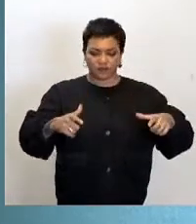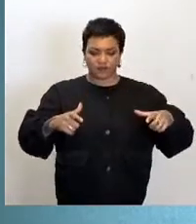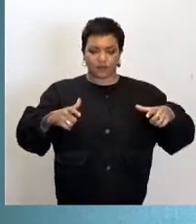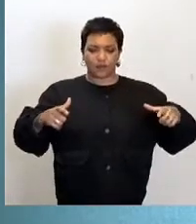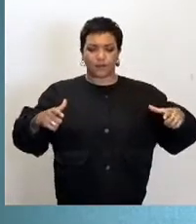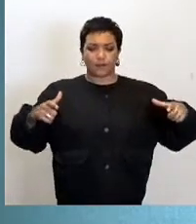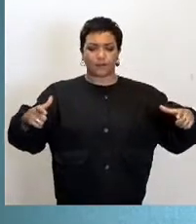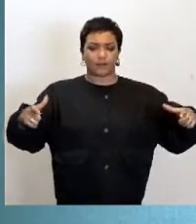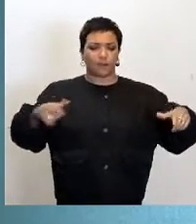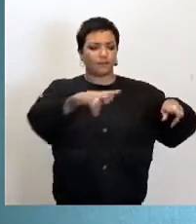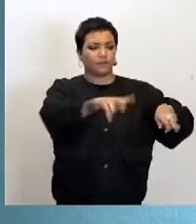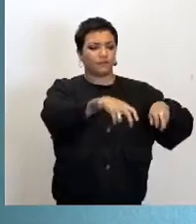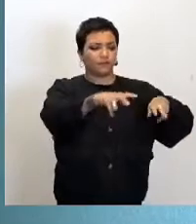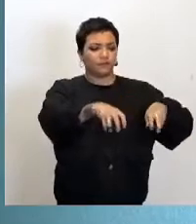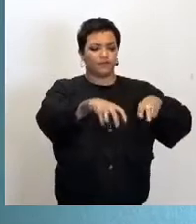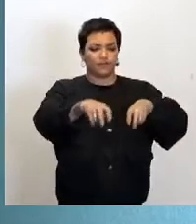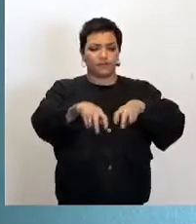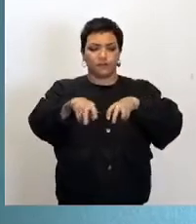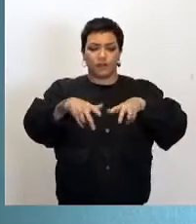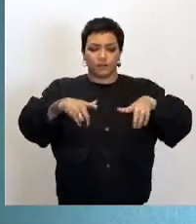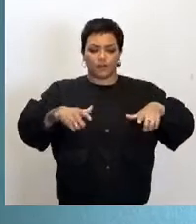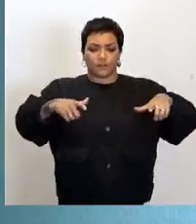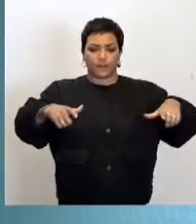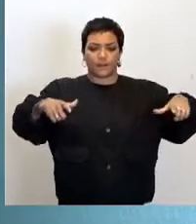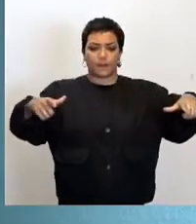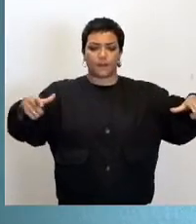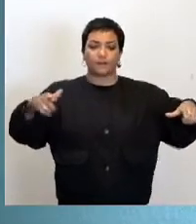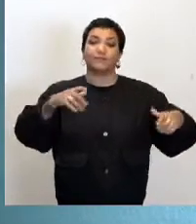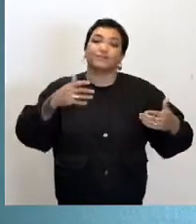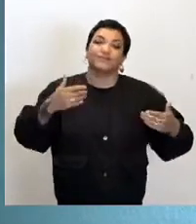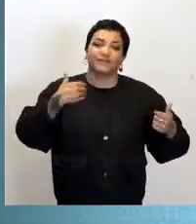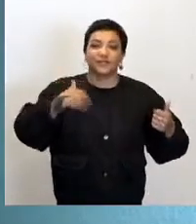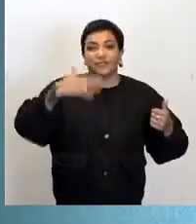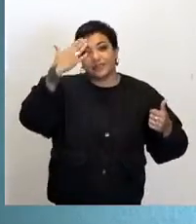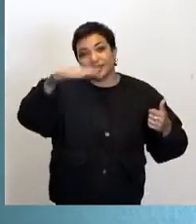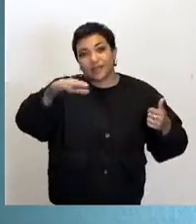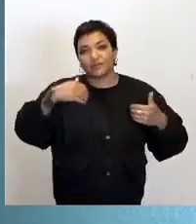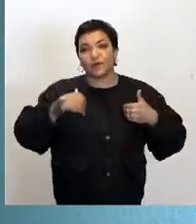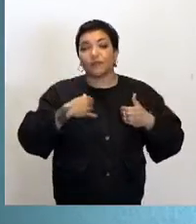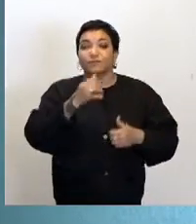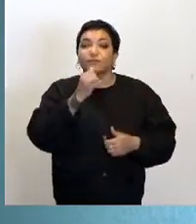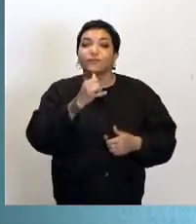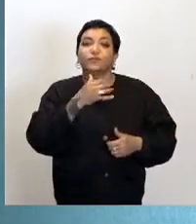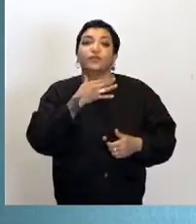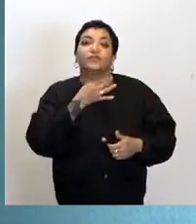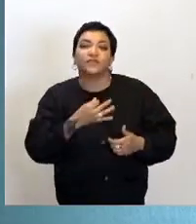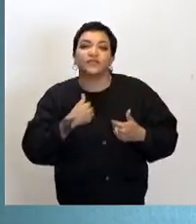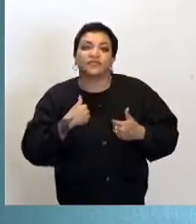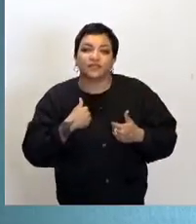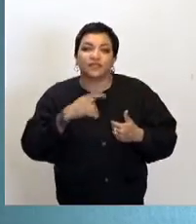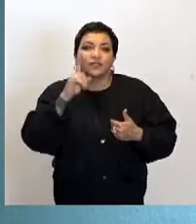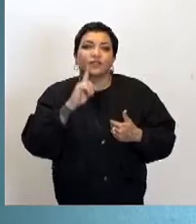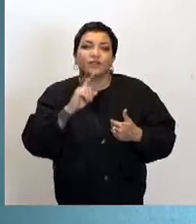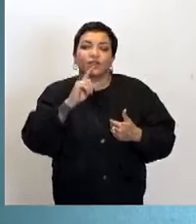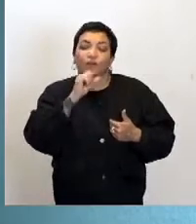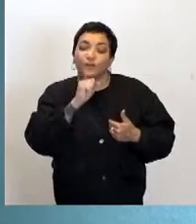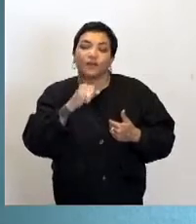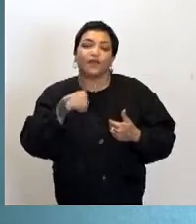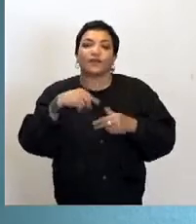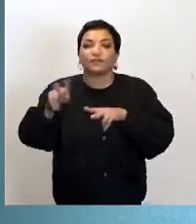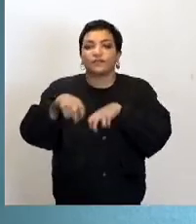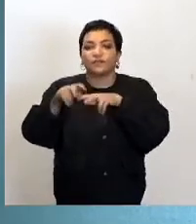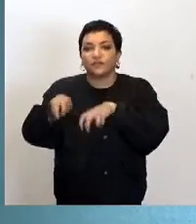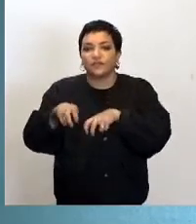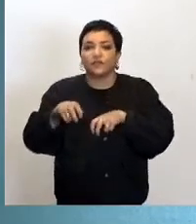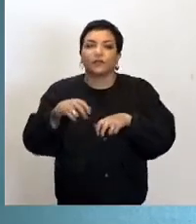cultivés sur l'agglomération. Vous savez, moi je suis petit-fils d'agriculteur du Lot-et-Garonne. À un moment ou à un autre, il ne faut pas non plus aller vers